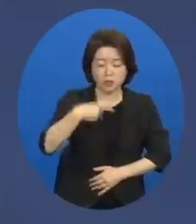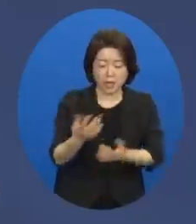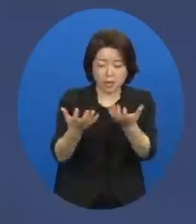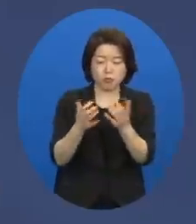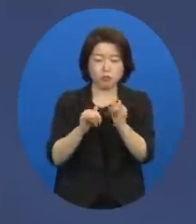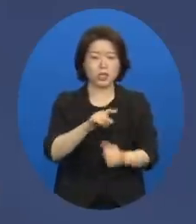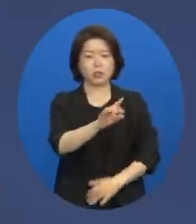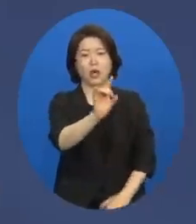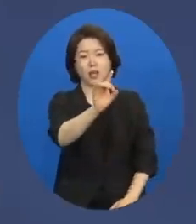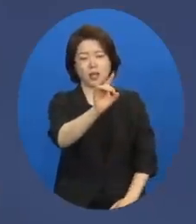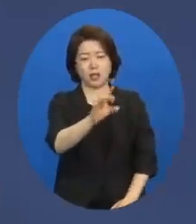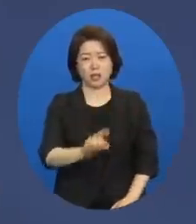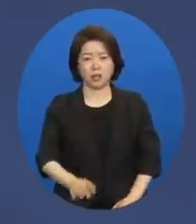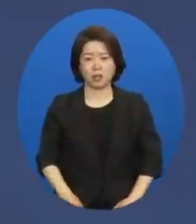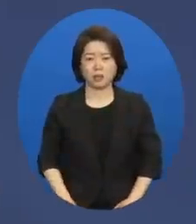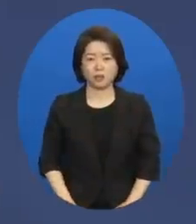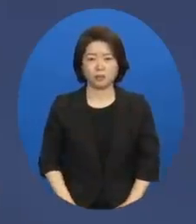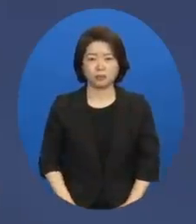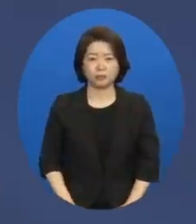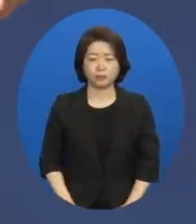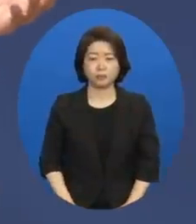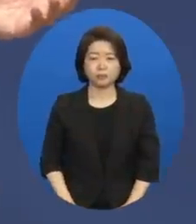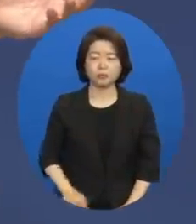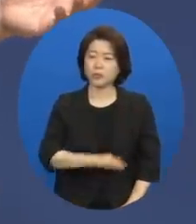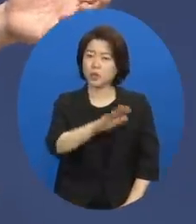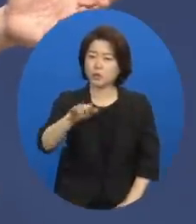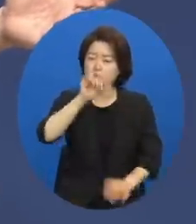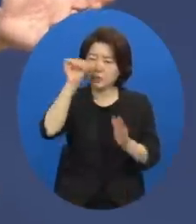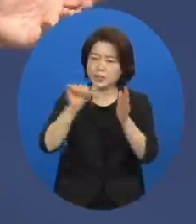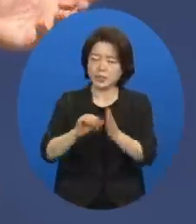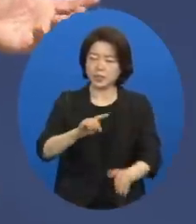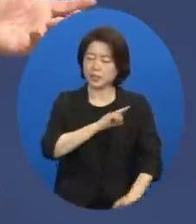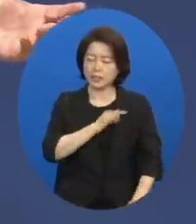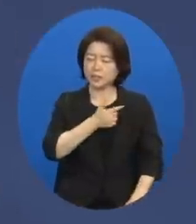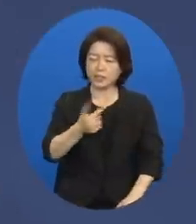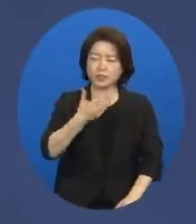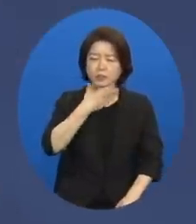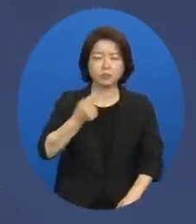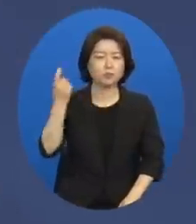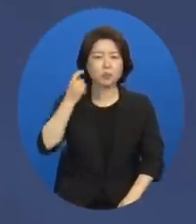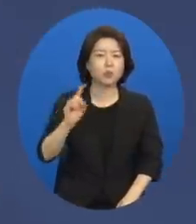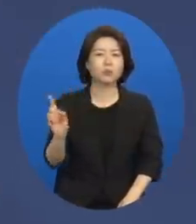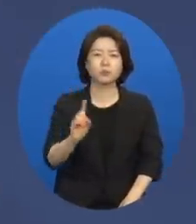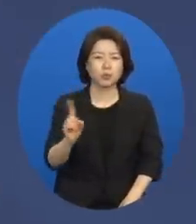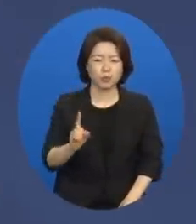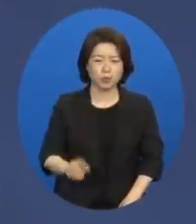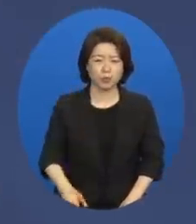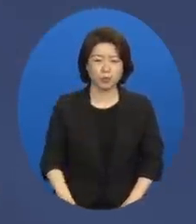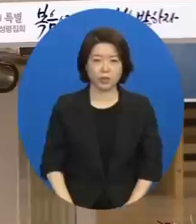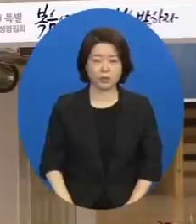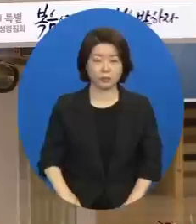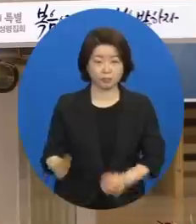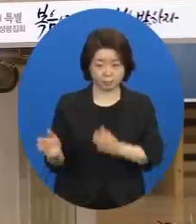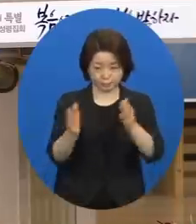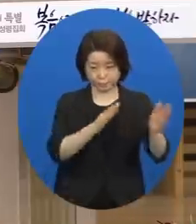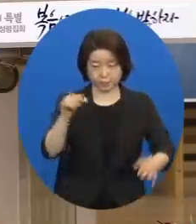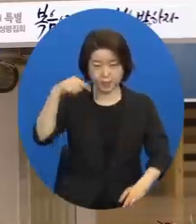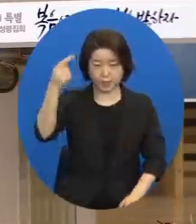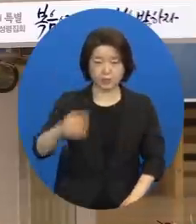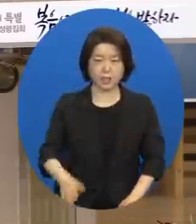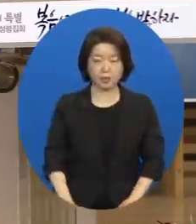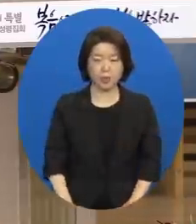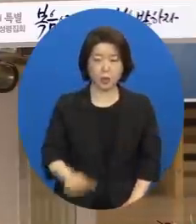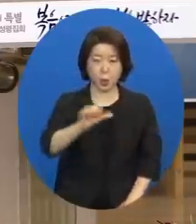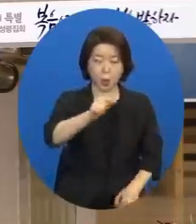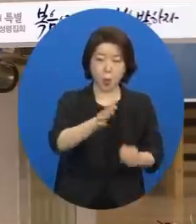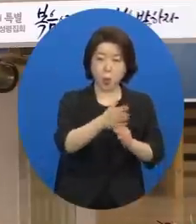문둥병자 하나였습니다. 뭐가 우리 생애 가장 큰 복음일까요? 자, 그 다음에 오병이어 기적을